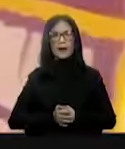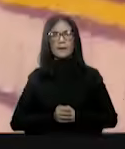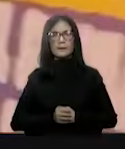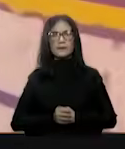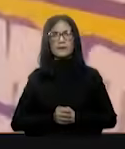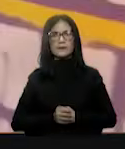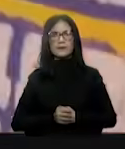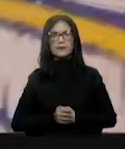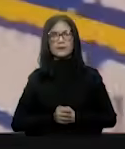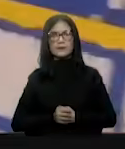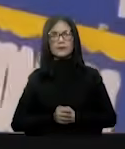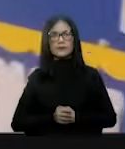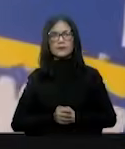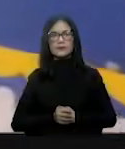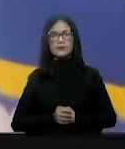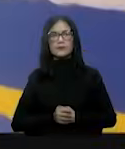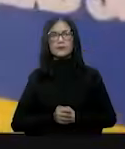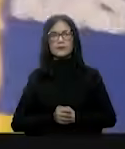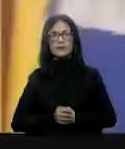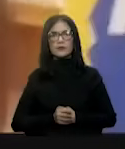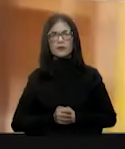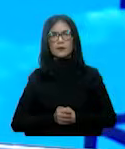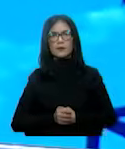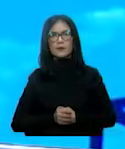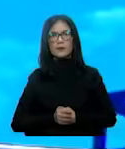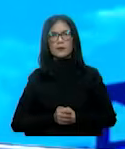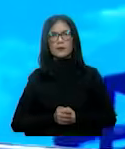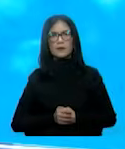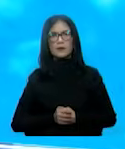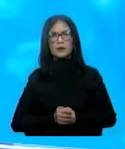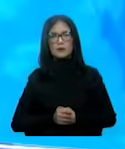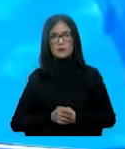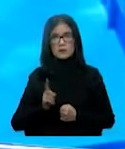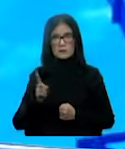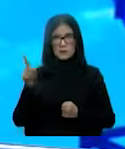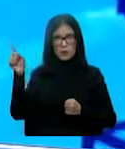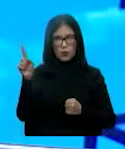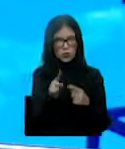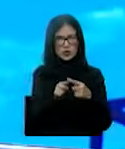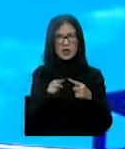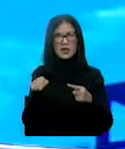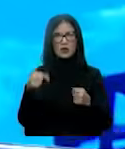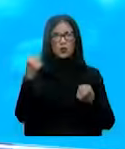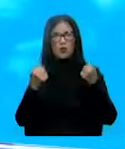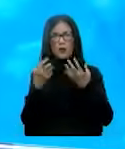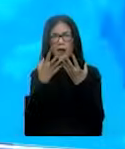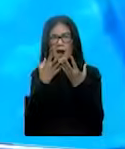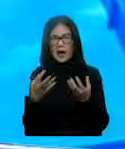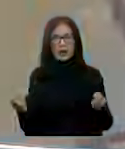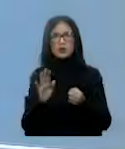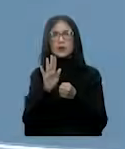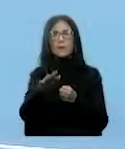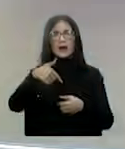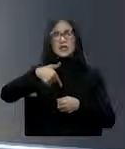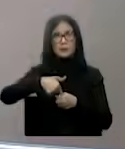Dari Jakarta, Rio Manik melaporkan. Diduga mengalami korsleting listrik, satu unit mobil hangus terbakar di